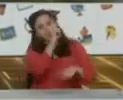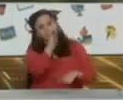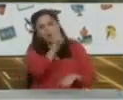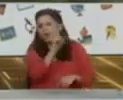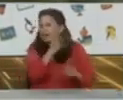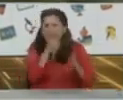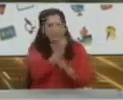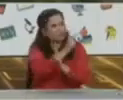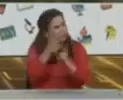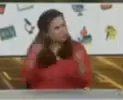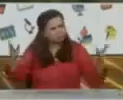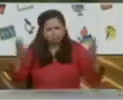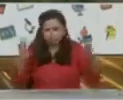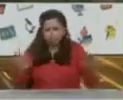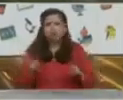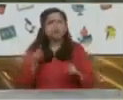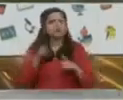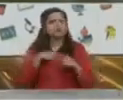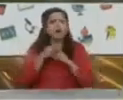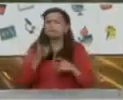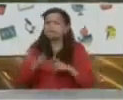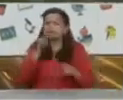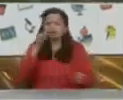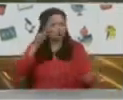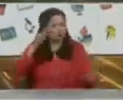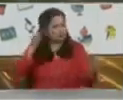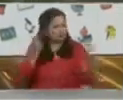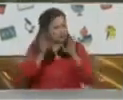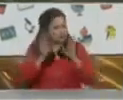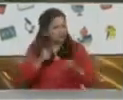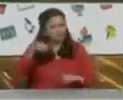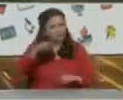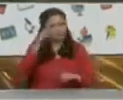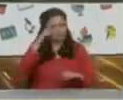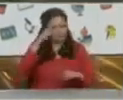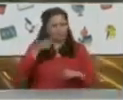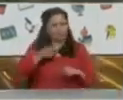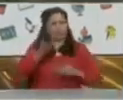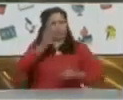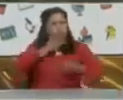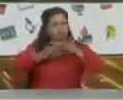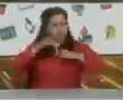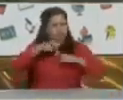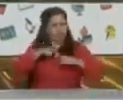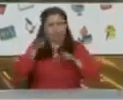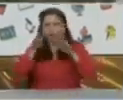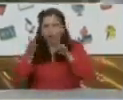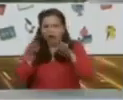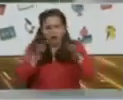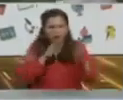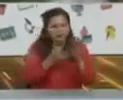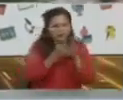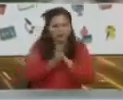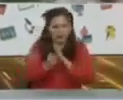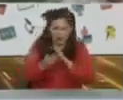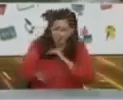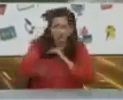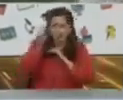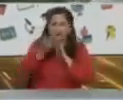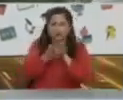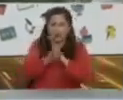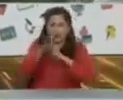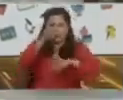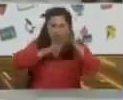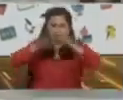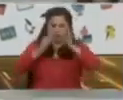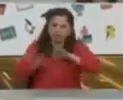और बदलते हुए नेचर ऑफ जॉब्स हैं। खुद को ट्रेन करिए, अपनी स्किल बढ़ाइए